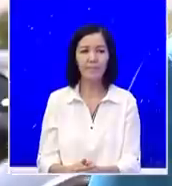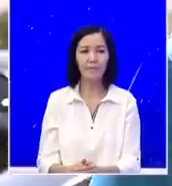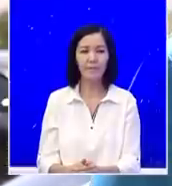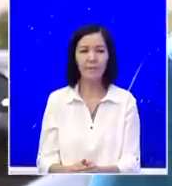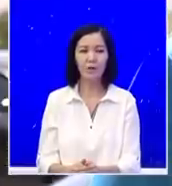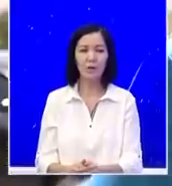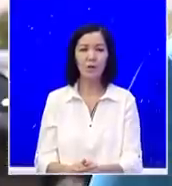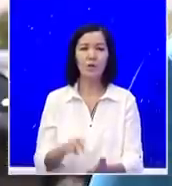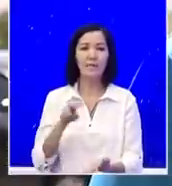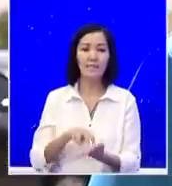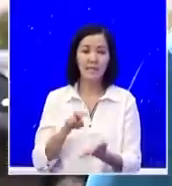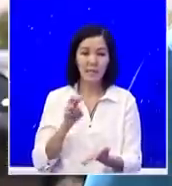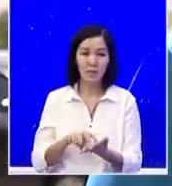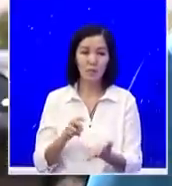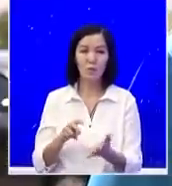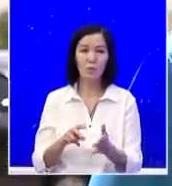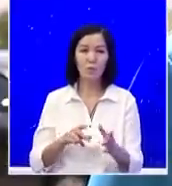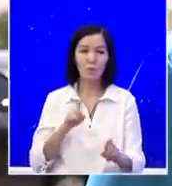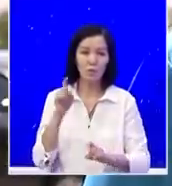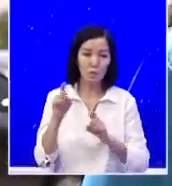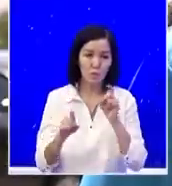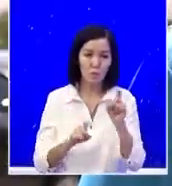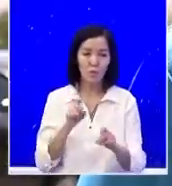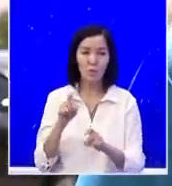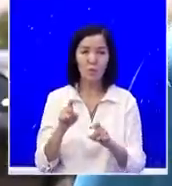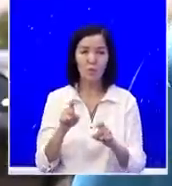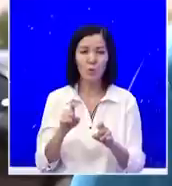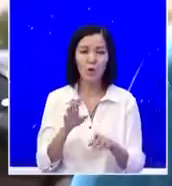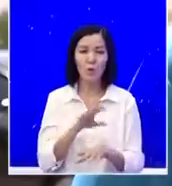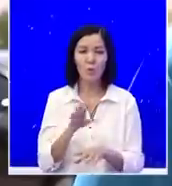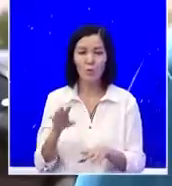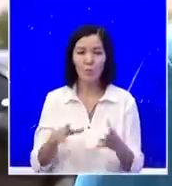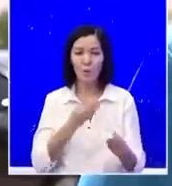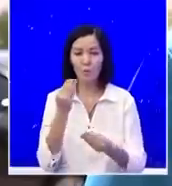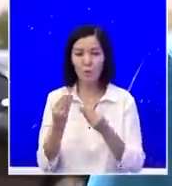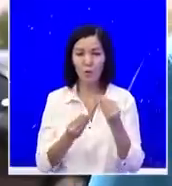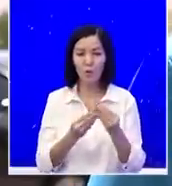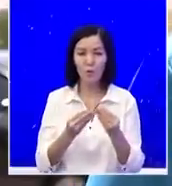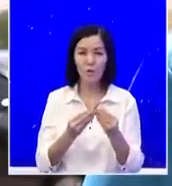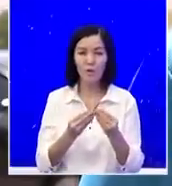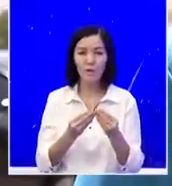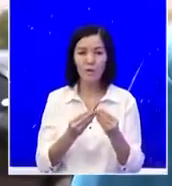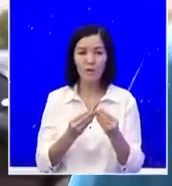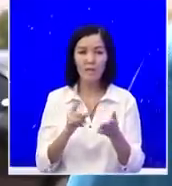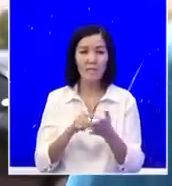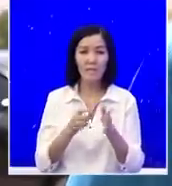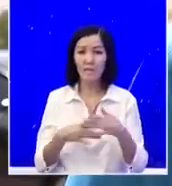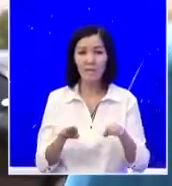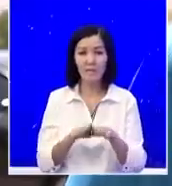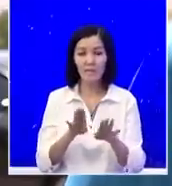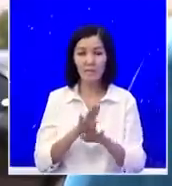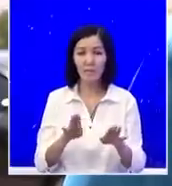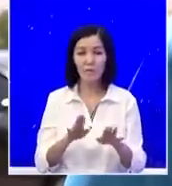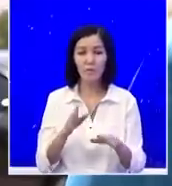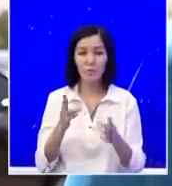Секіру дейді, доппен де кішкене, спорт имитар дейді ғой, спорт имитарымызға бар, талғат шығар жүрген. Енді залдағында сияқты болмайды, енді балалардың